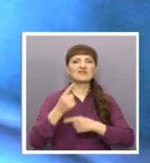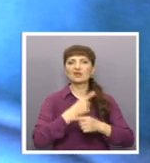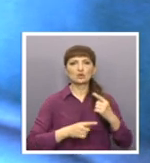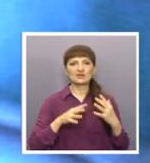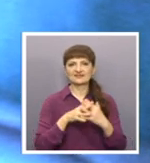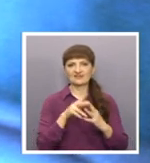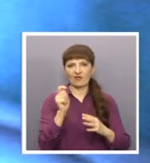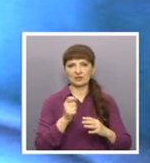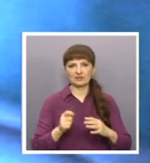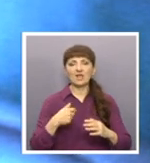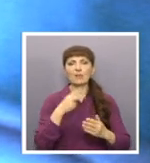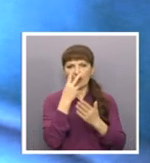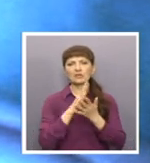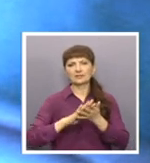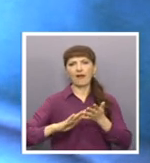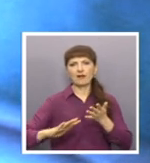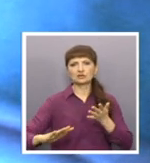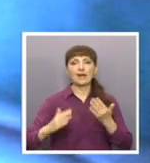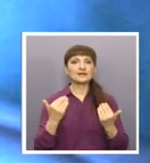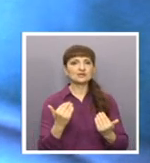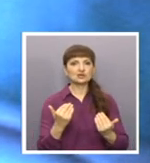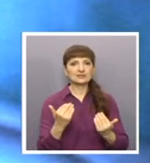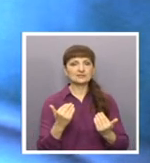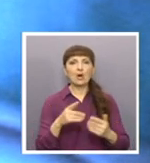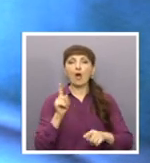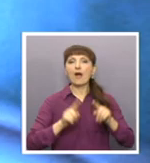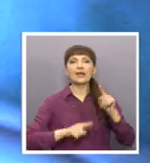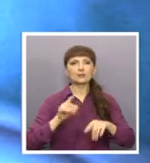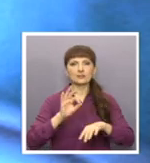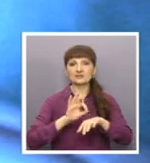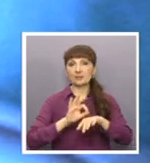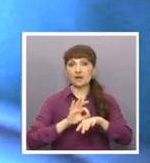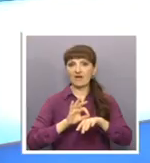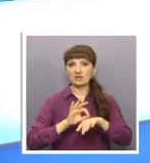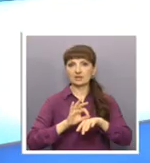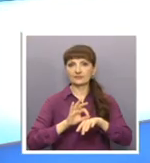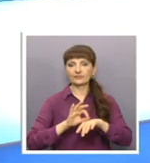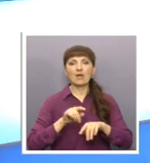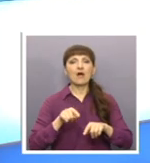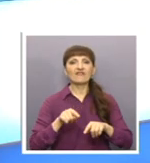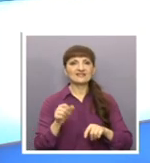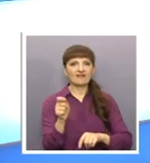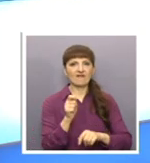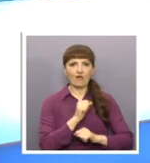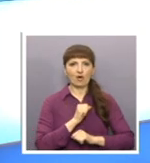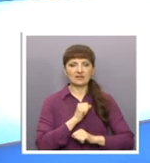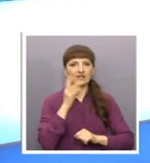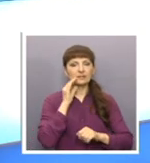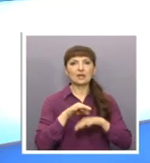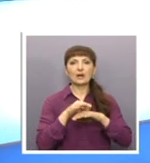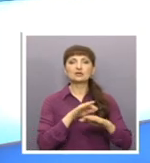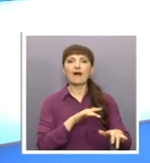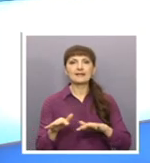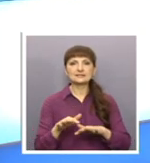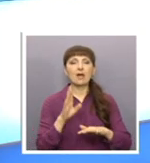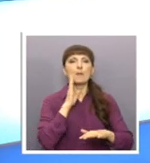полей войны. Это мы покажем далее в программе, а сейчас о редком заболевании. В эти выходные в Алматы пройдет акция,